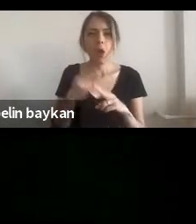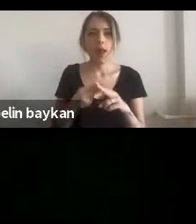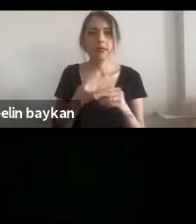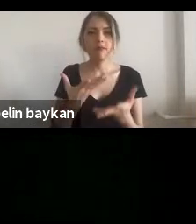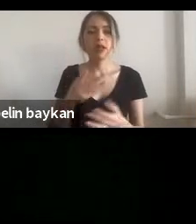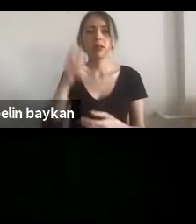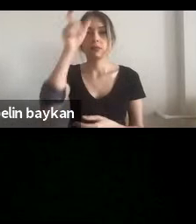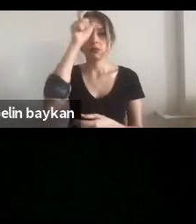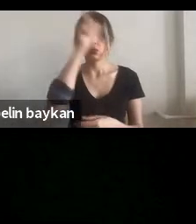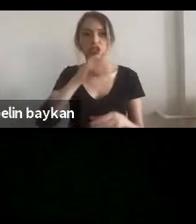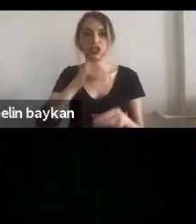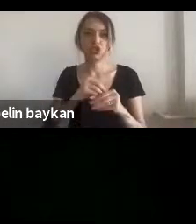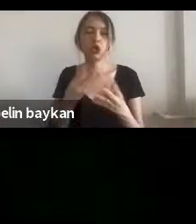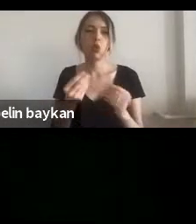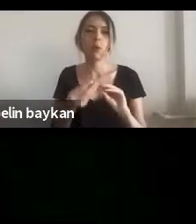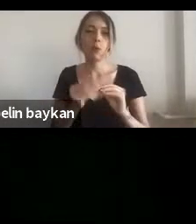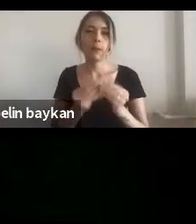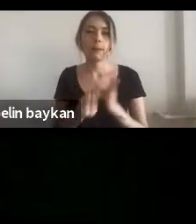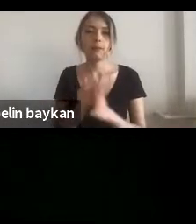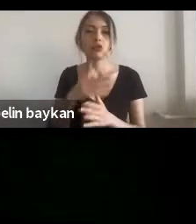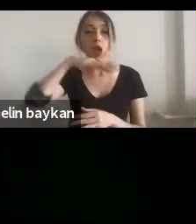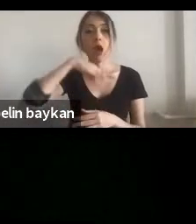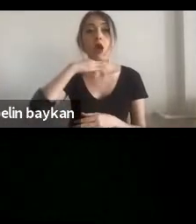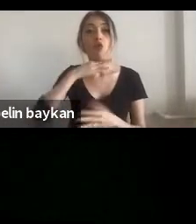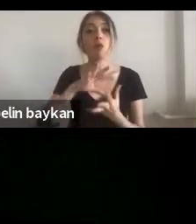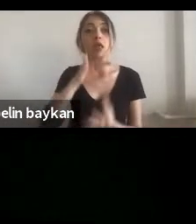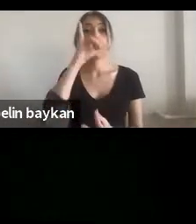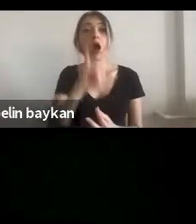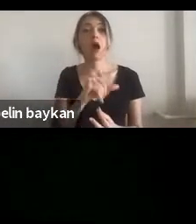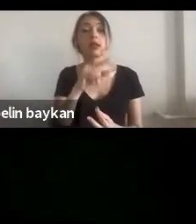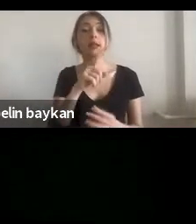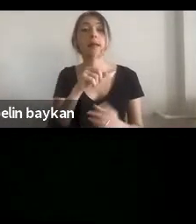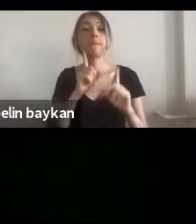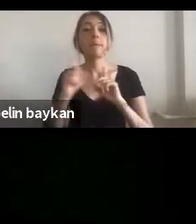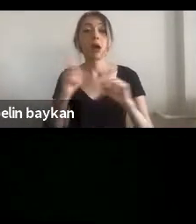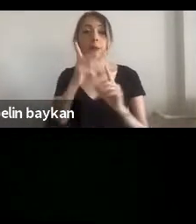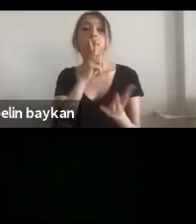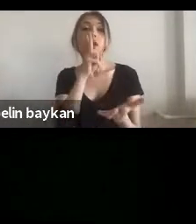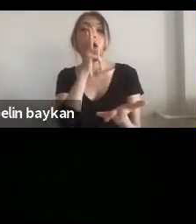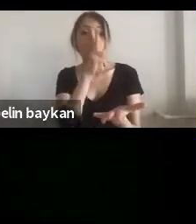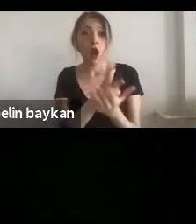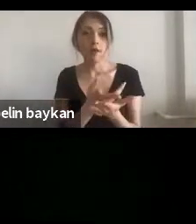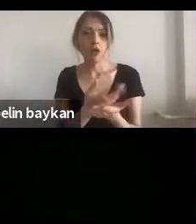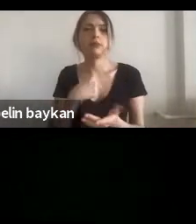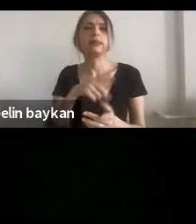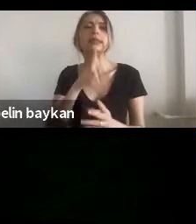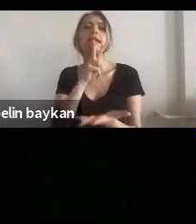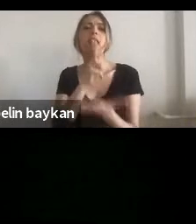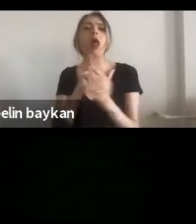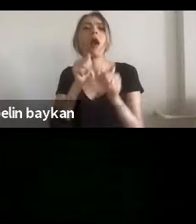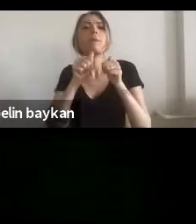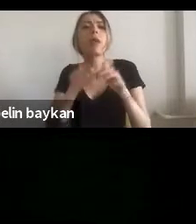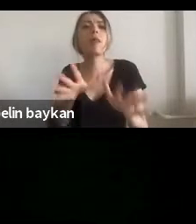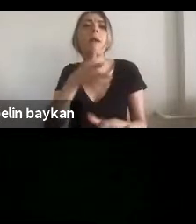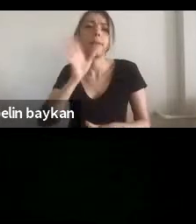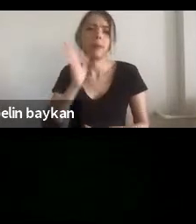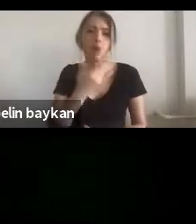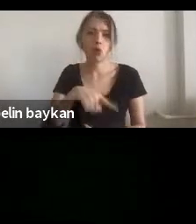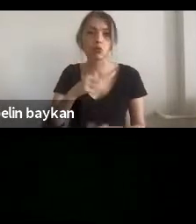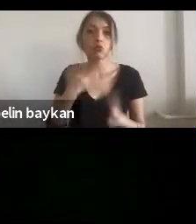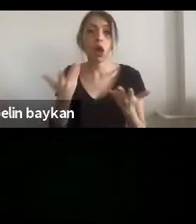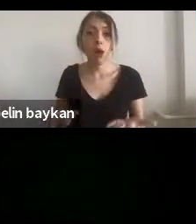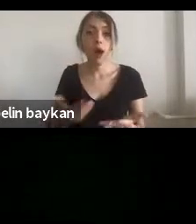oldu. Avrupa İnsan Hakları Mahkemesi bir karar verdiğinde, karar yayınlandığında biz duyuyoruz ama o kararın Bakanlar